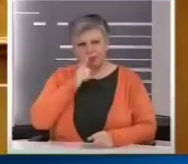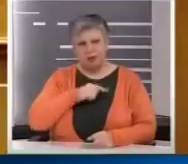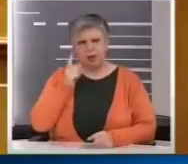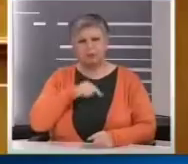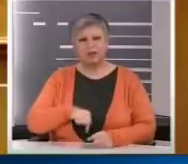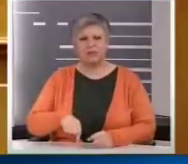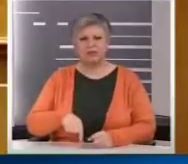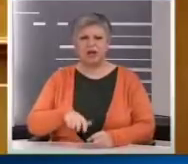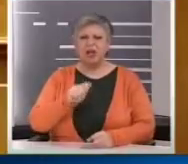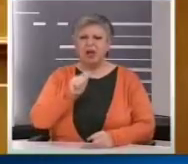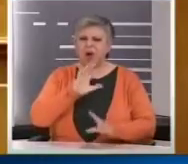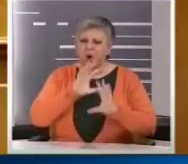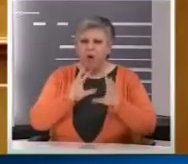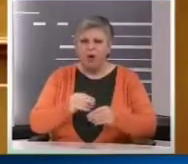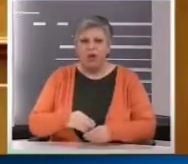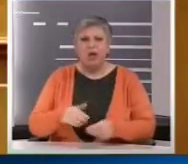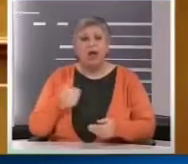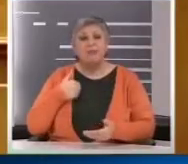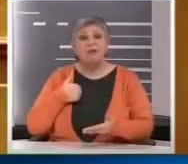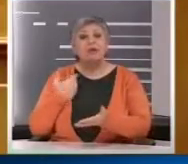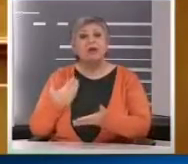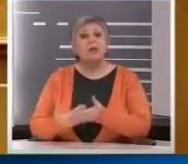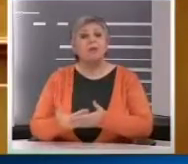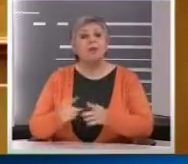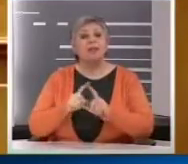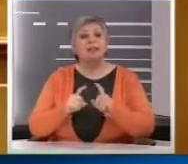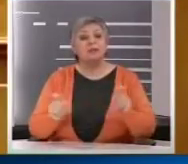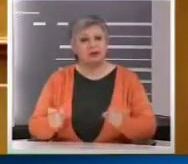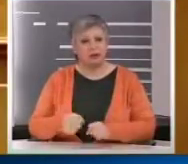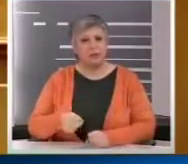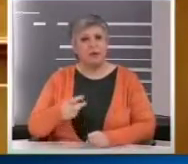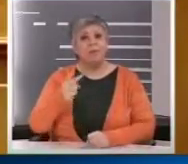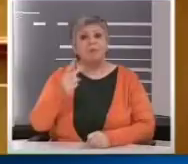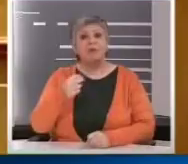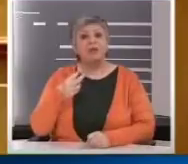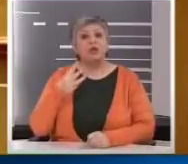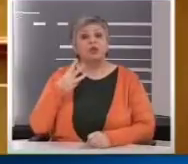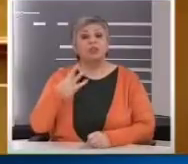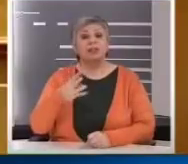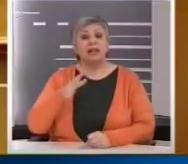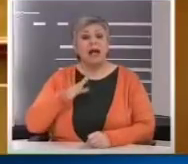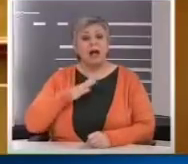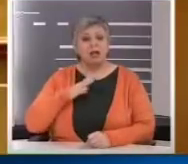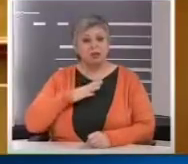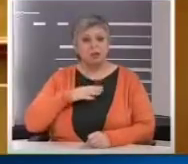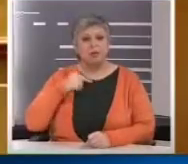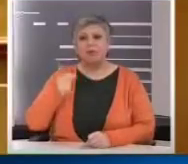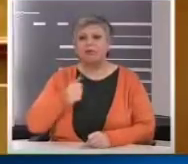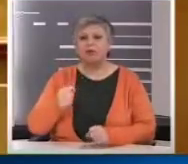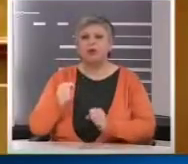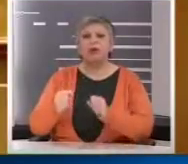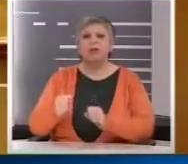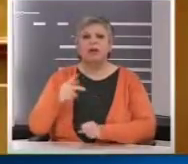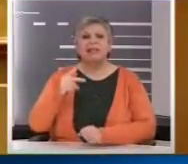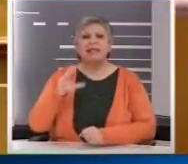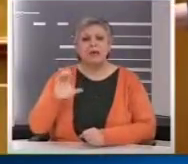Και αποδείξαμε ότι 23 άτομα που υποτίθεται ήταν στις δομές του Κελπνού δεξιά και αριστερά ήταν